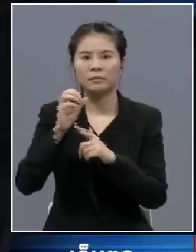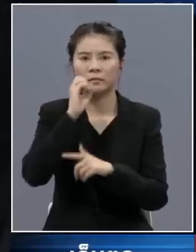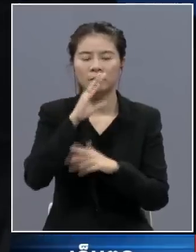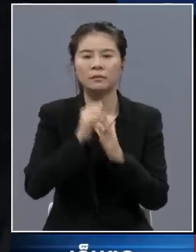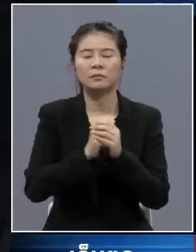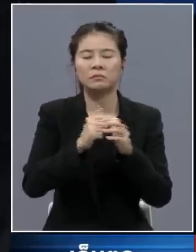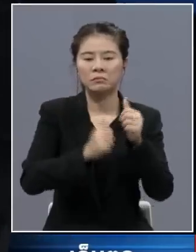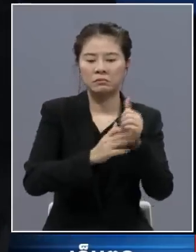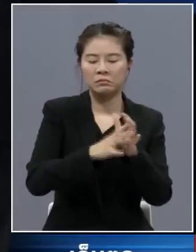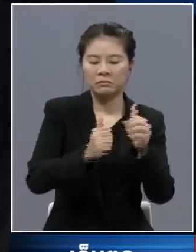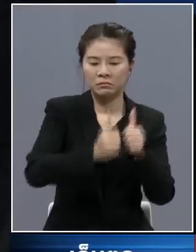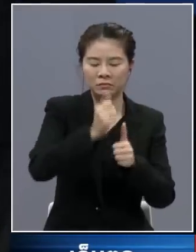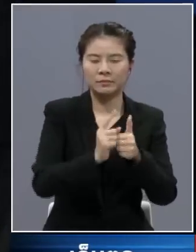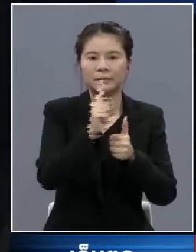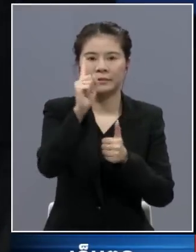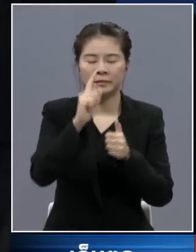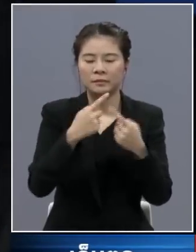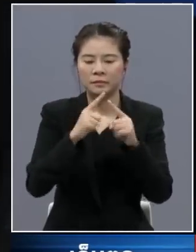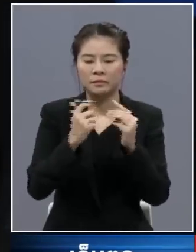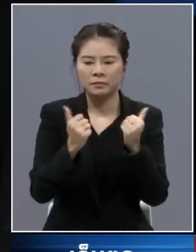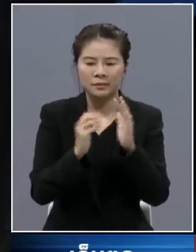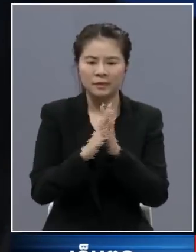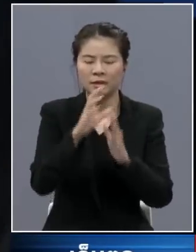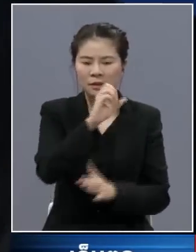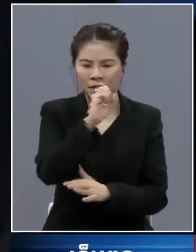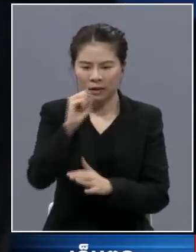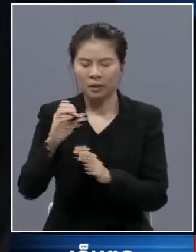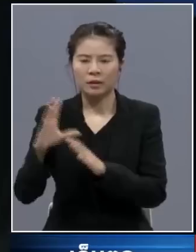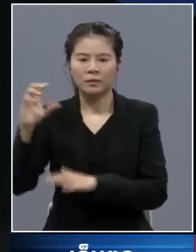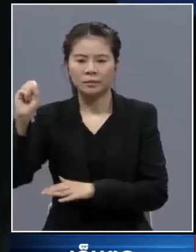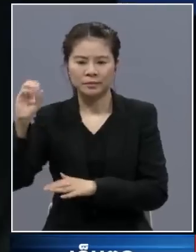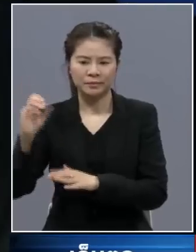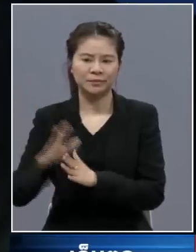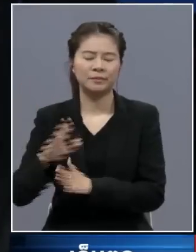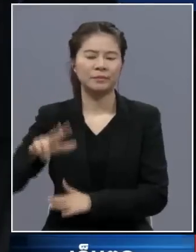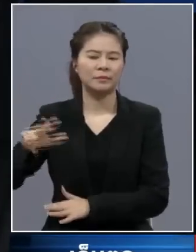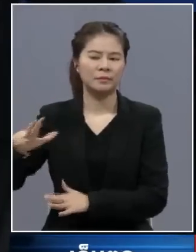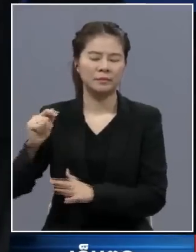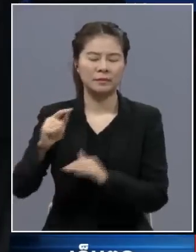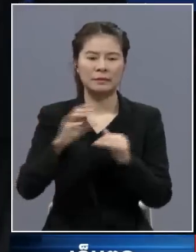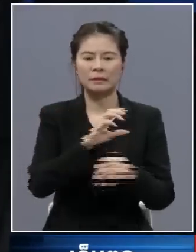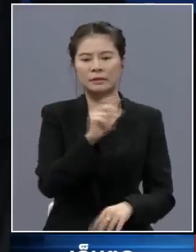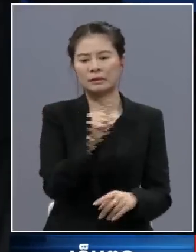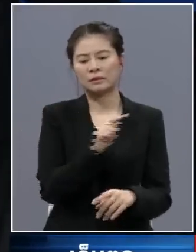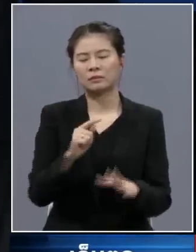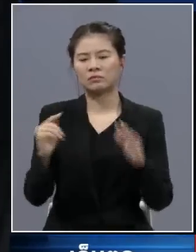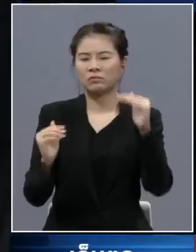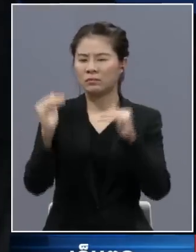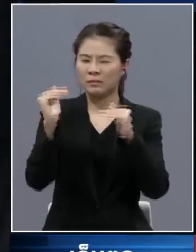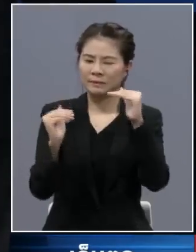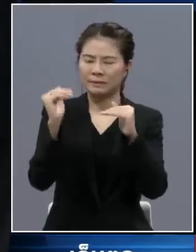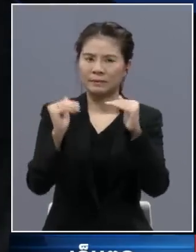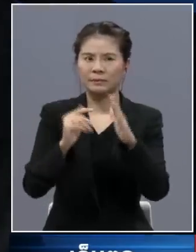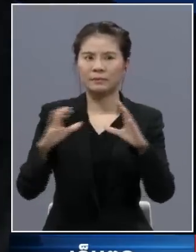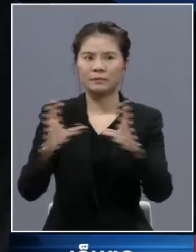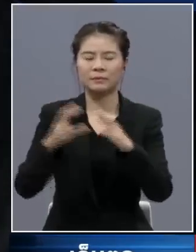ปลี่ยนแปลงทีนี้เมื่อจำนวนส.ส.มันใกล้เคียงกันมากครับก้าวไกลอาจได้เก้าอี้นายกไปแล้วเป็นประมุขฝ่ายบริหารไปแล้วเพราะฉะนั้นเพื่อไทยเขาอาจจะมองว่า